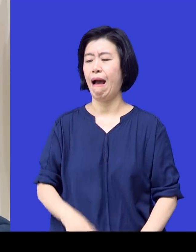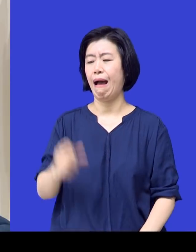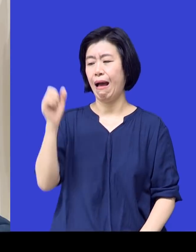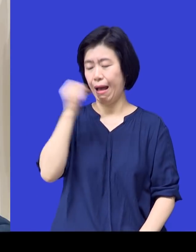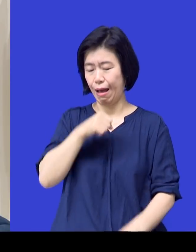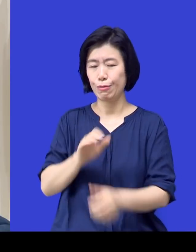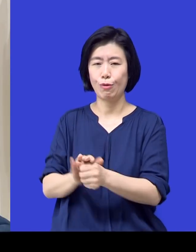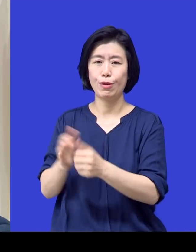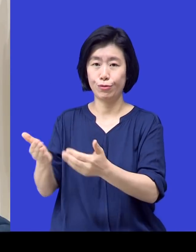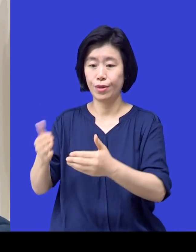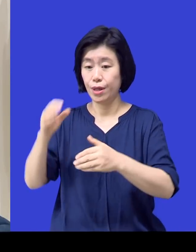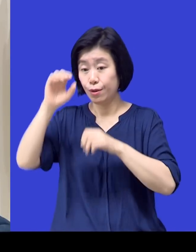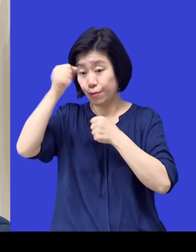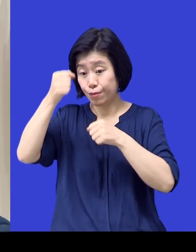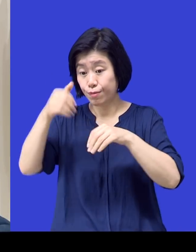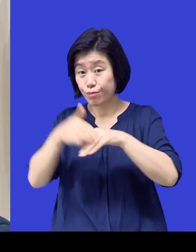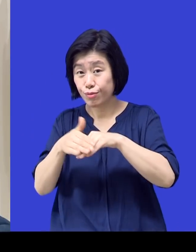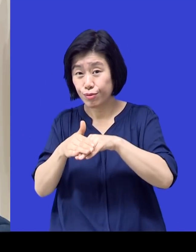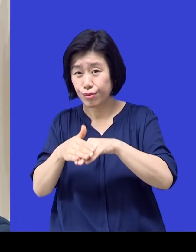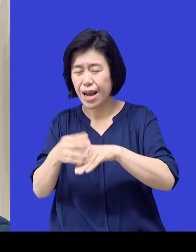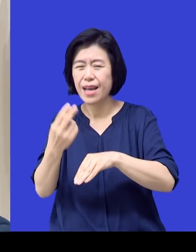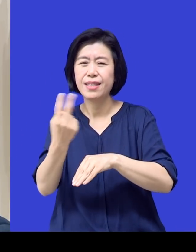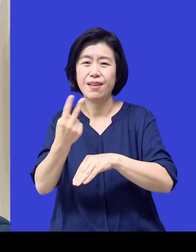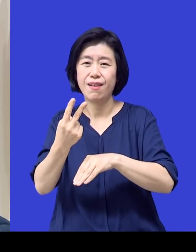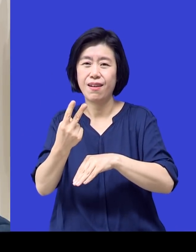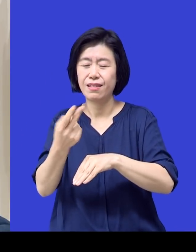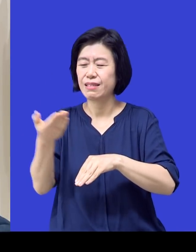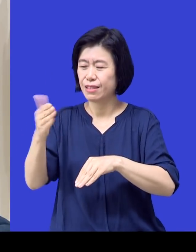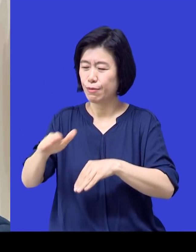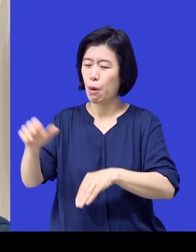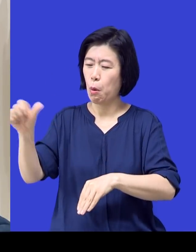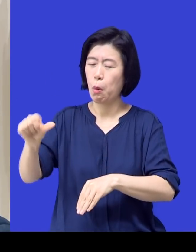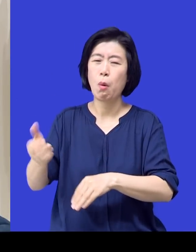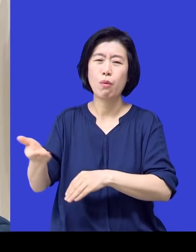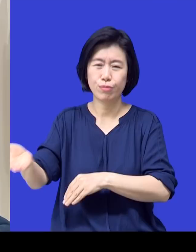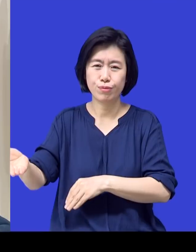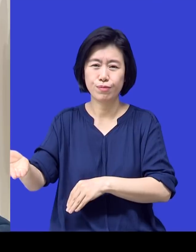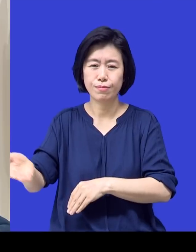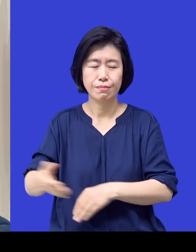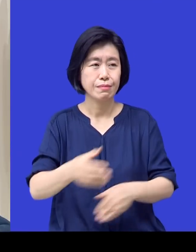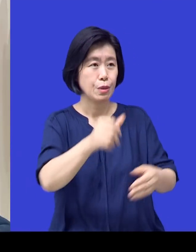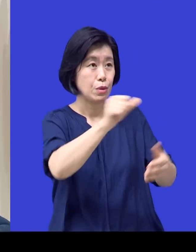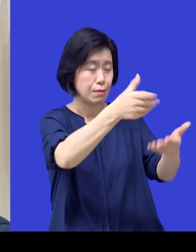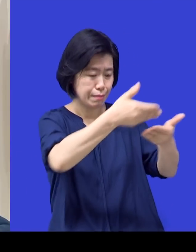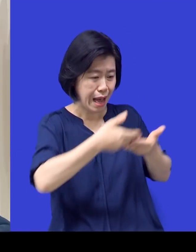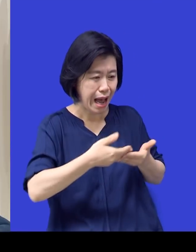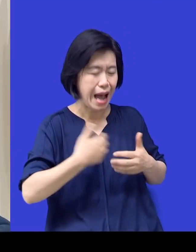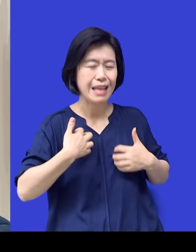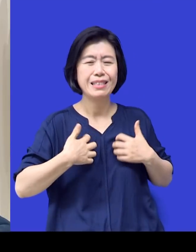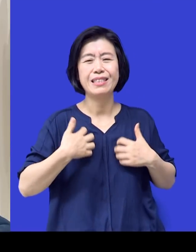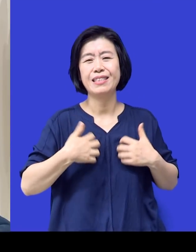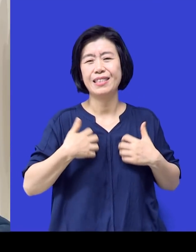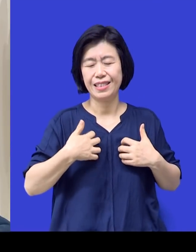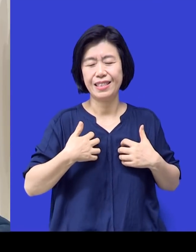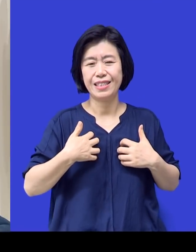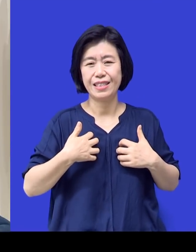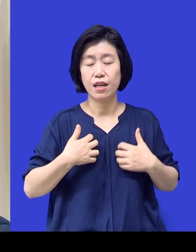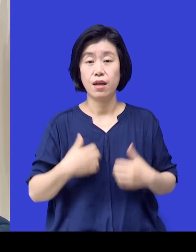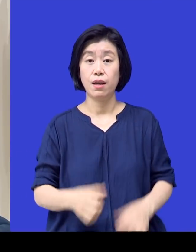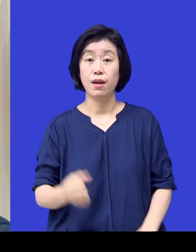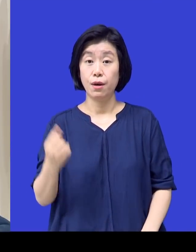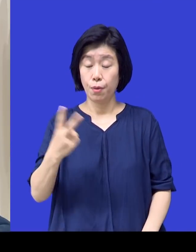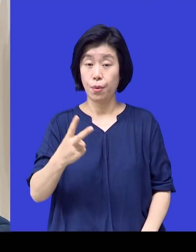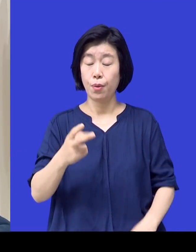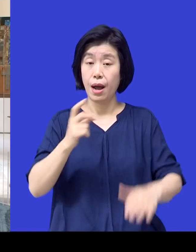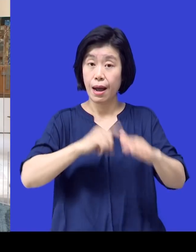기뻐서 아이들 후원을 하고 새벽 기도회 때 이 아이들을 이름을 불러가면서 대통령 되게 해주세요. 장군이